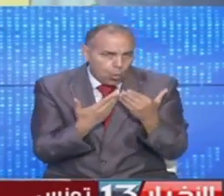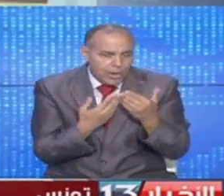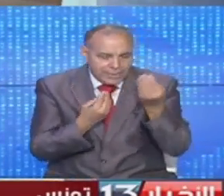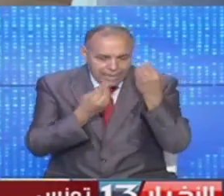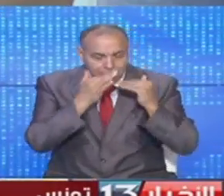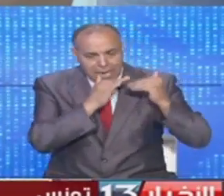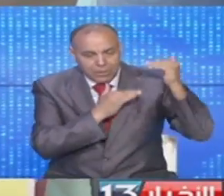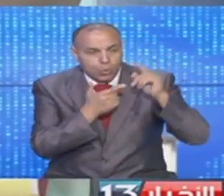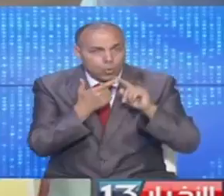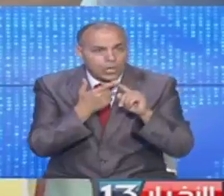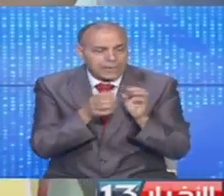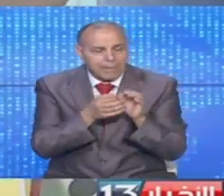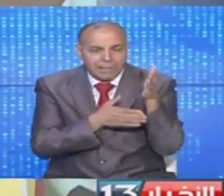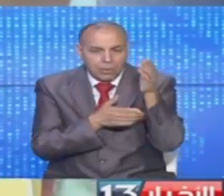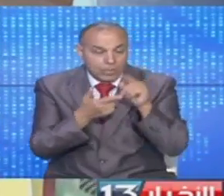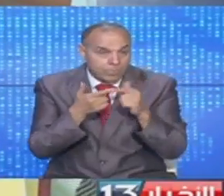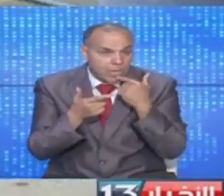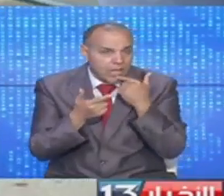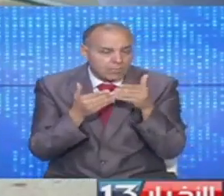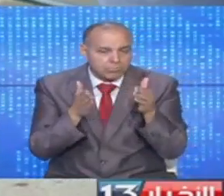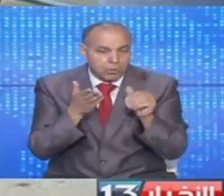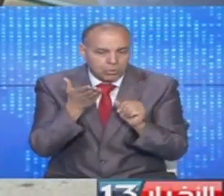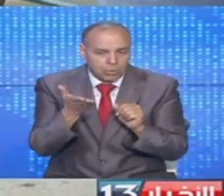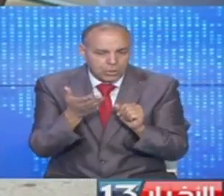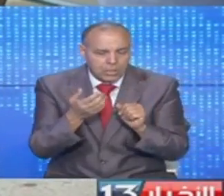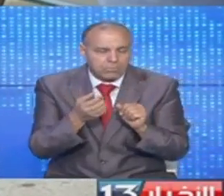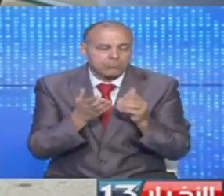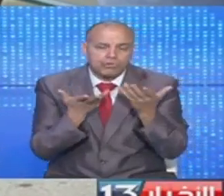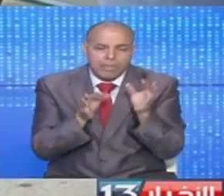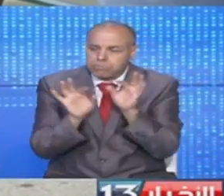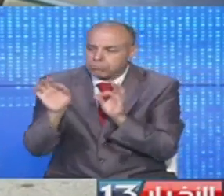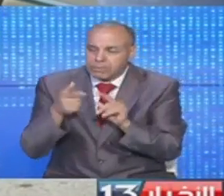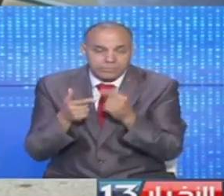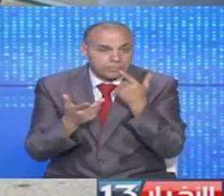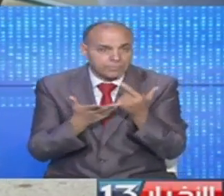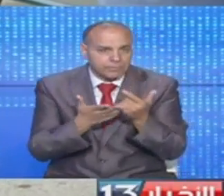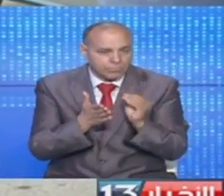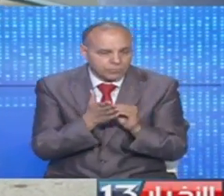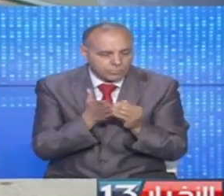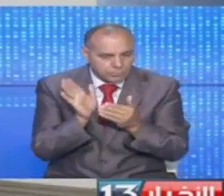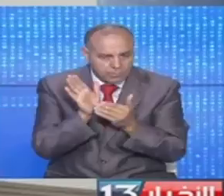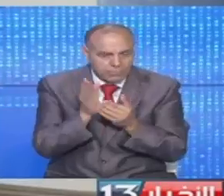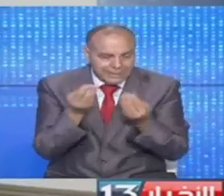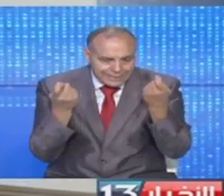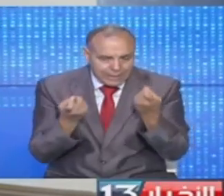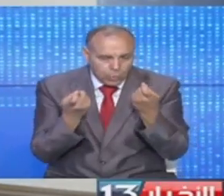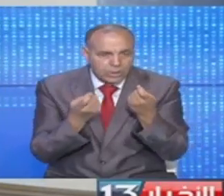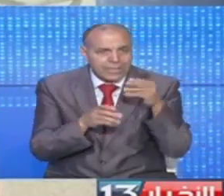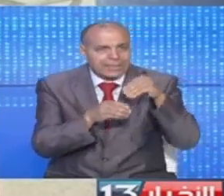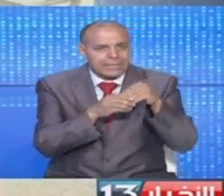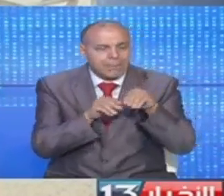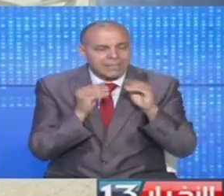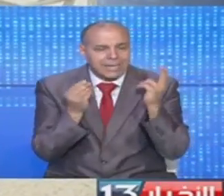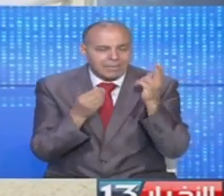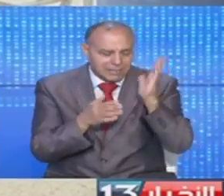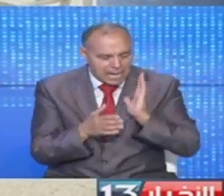التعليم العالي العمومية المبوبة حسب المجالات، إضافة إلى عروض التكوين بمؤسسات التعليم